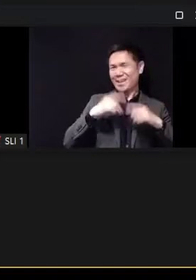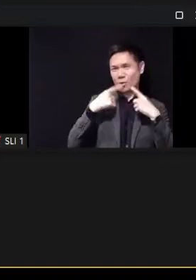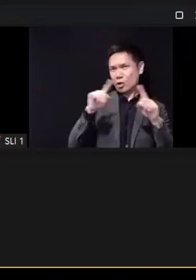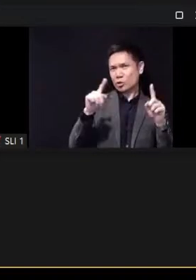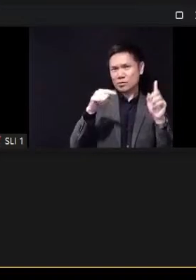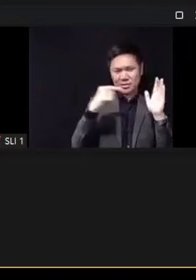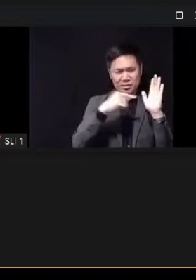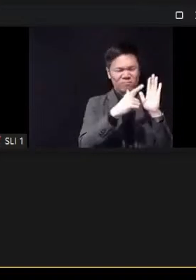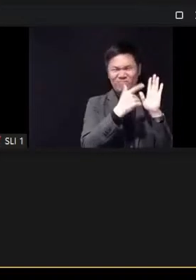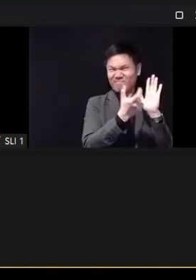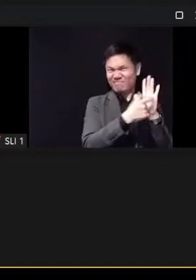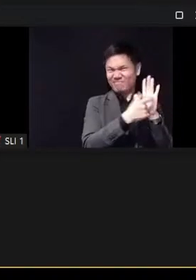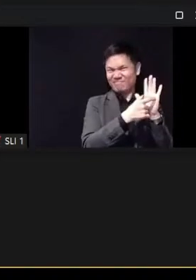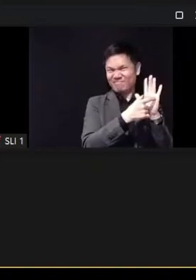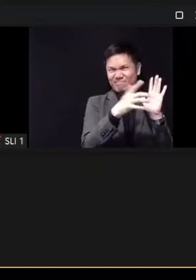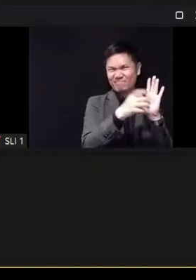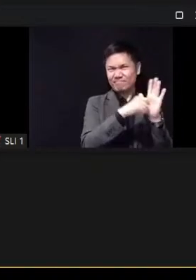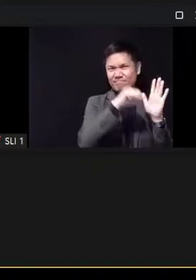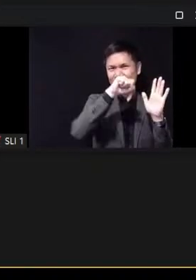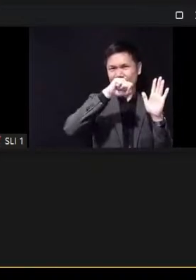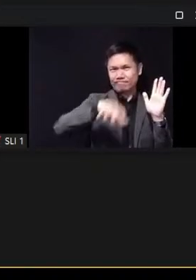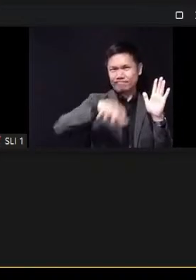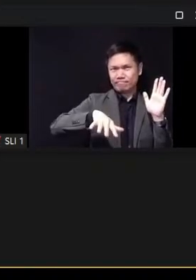всех стран, участников в зале.